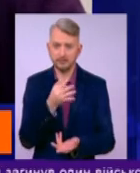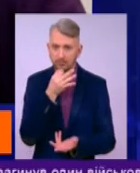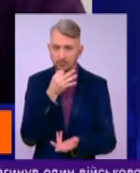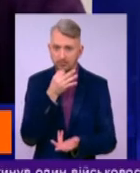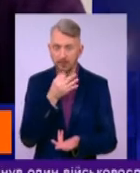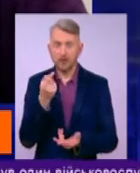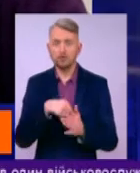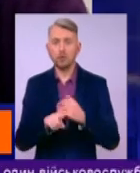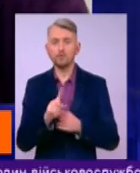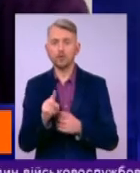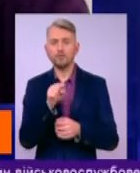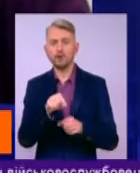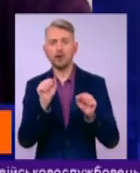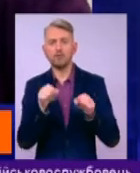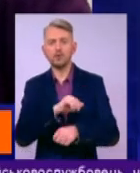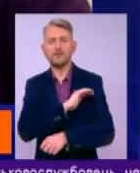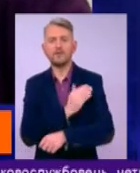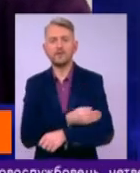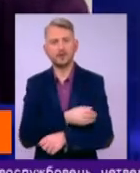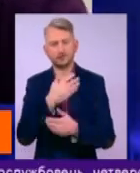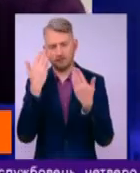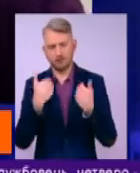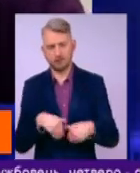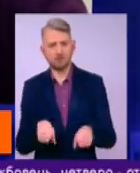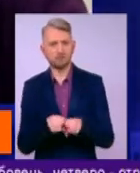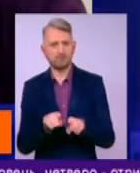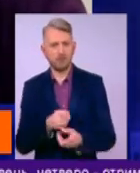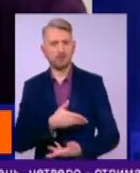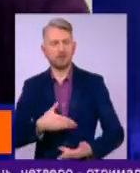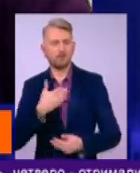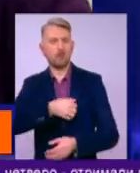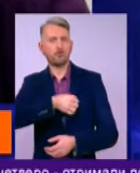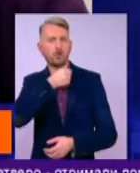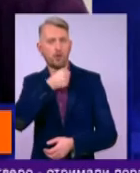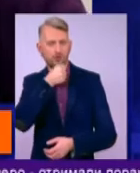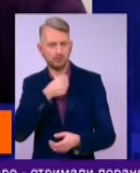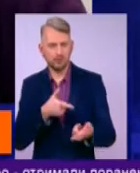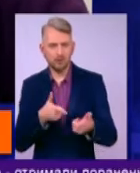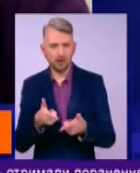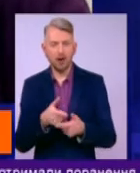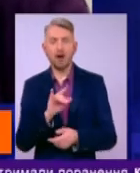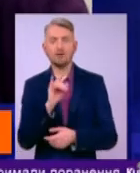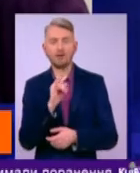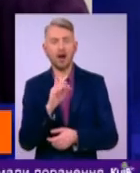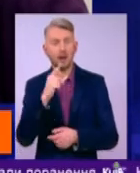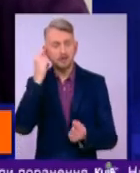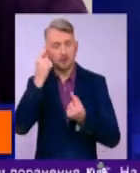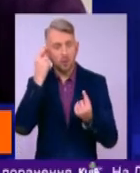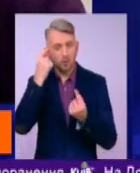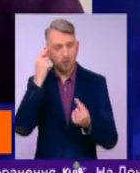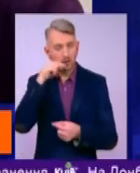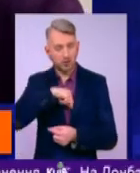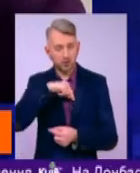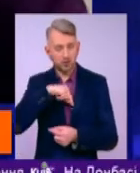що вона може фізично виглядати як статево зріла дитинка, але психологічно, на жаль, вона